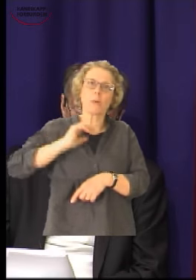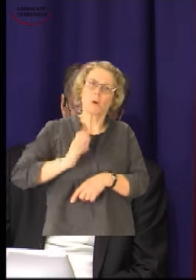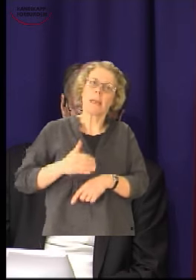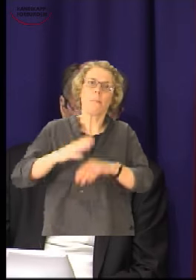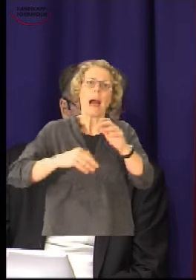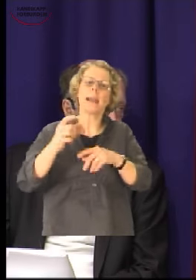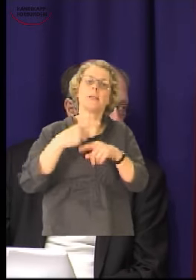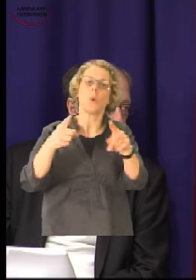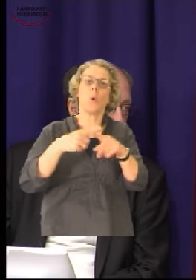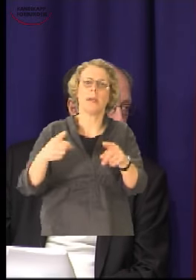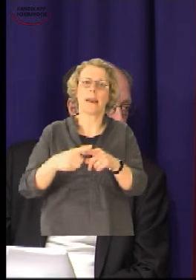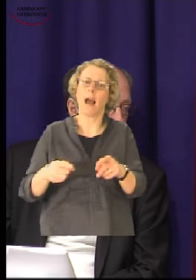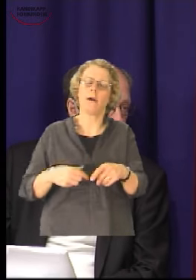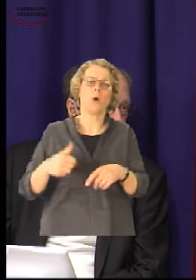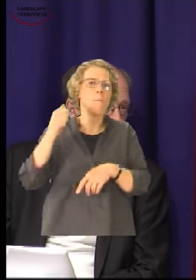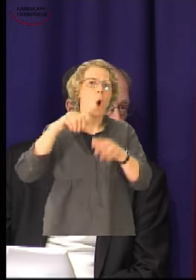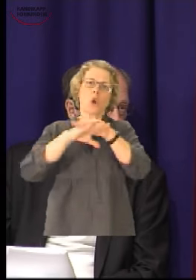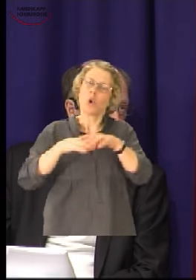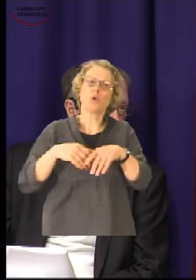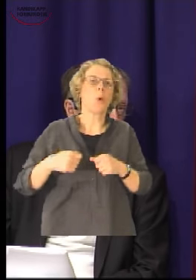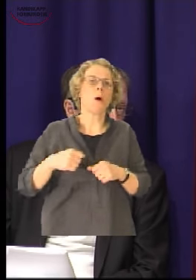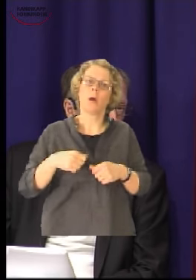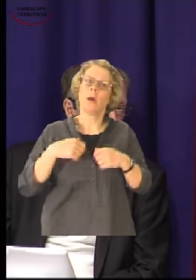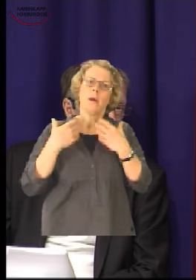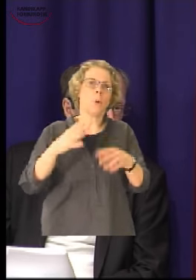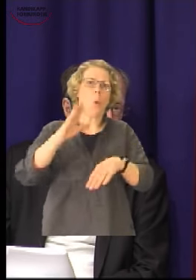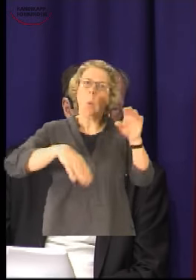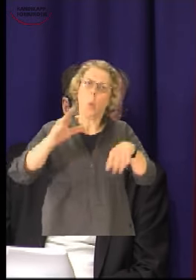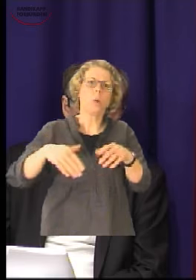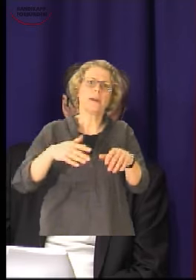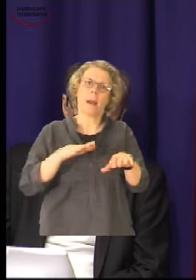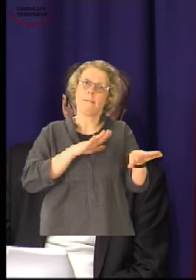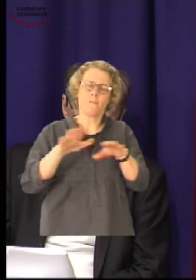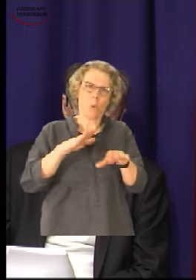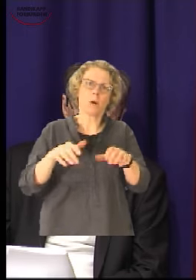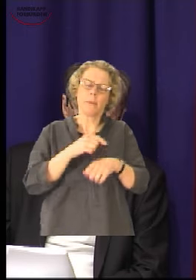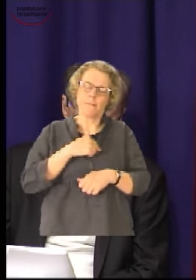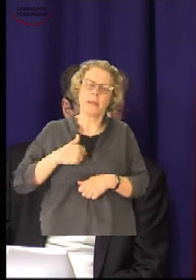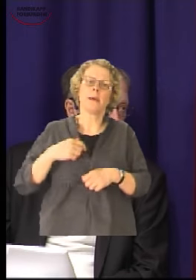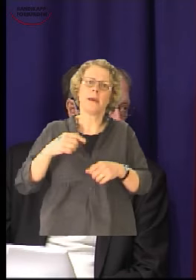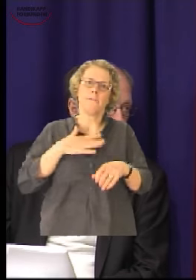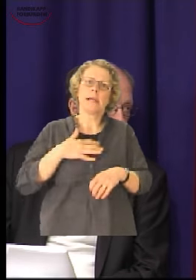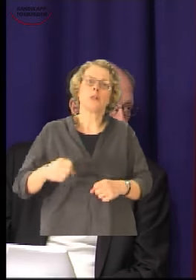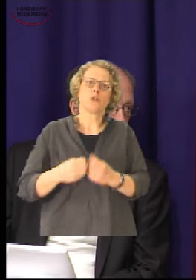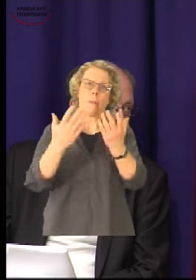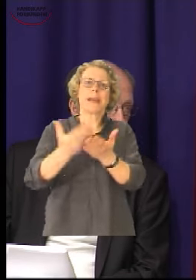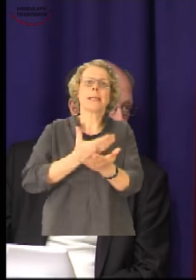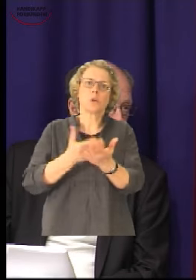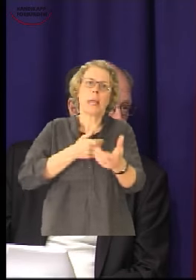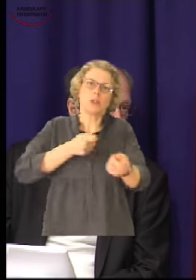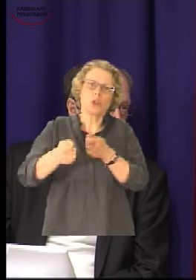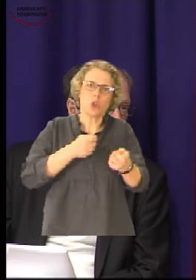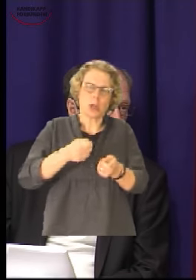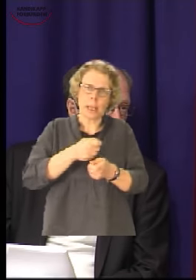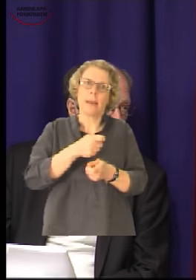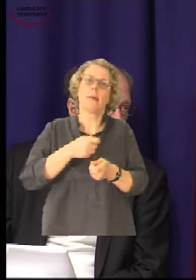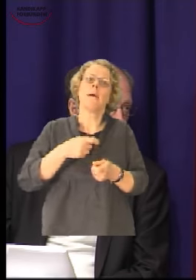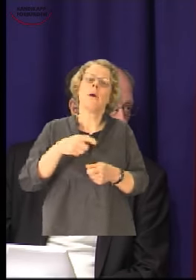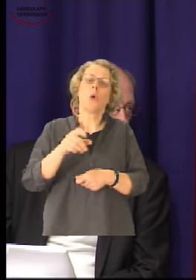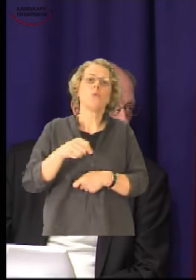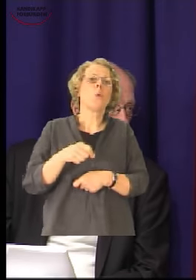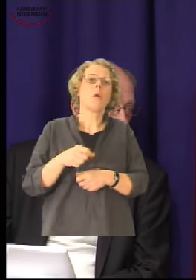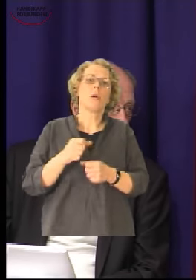man olika rätt till vård. Så att vi vill ha en skarpare nationell styrning, vi har kallat det nationell kvalitetscertifiering, där man inte ska vara frivilligt